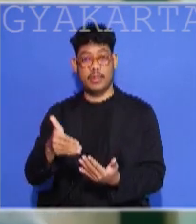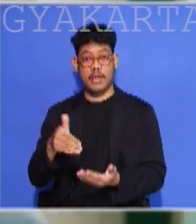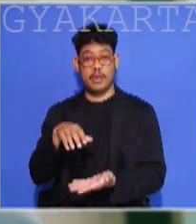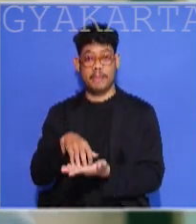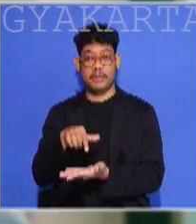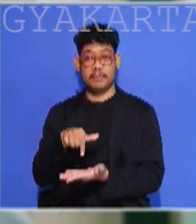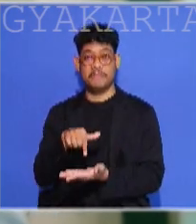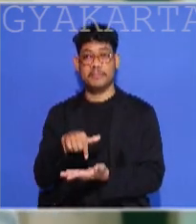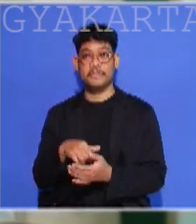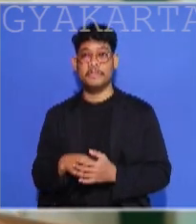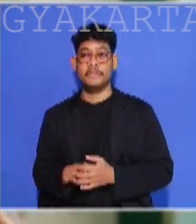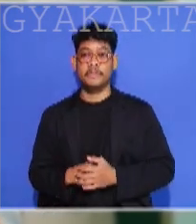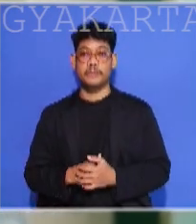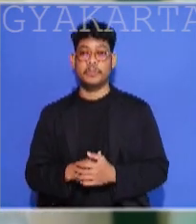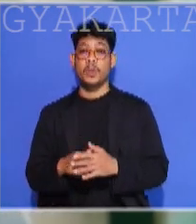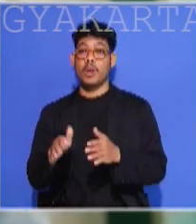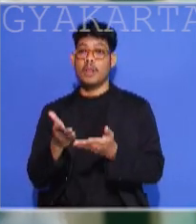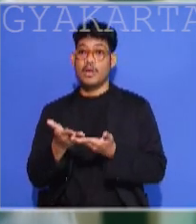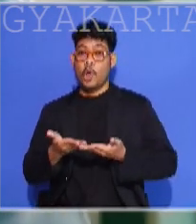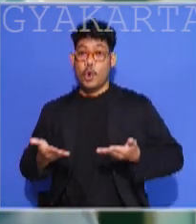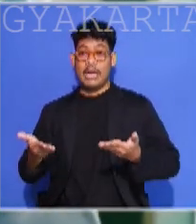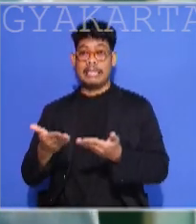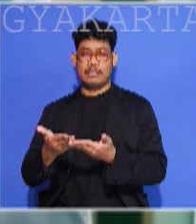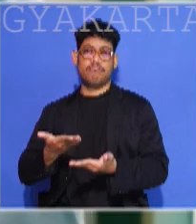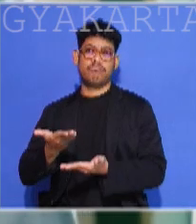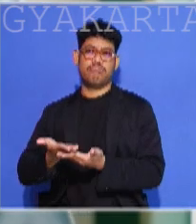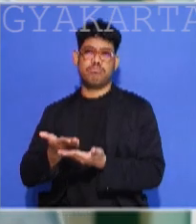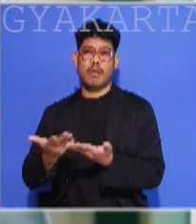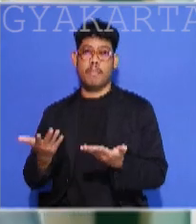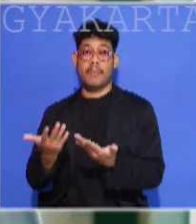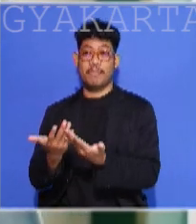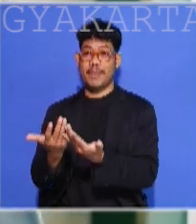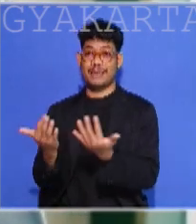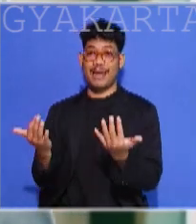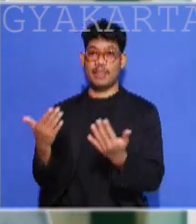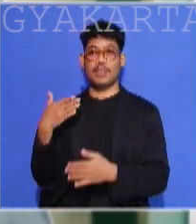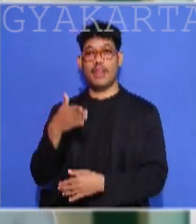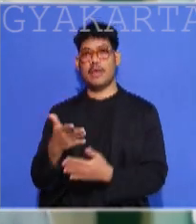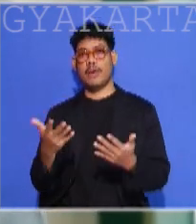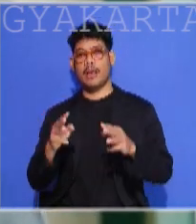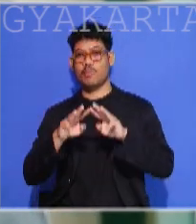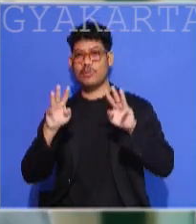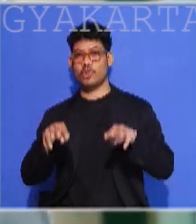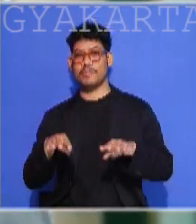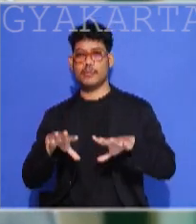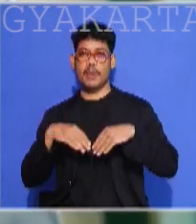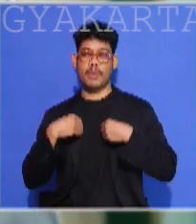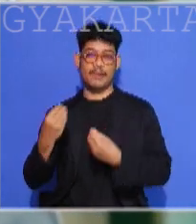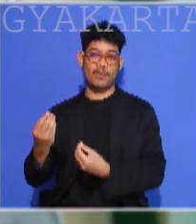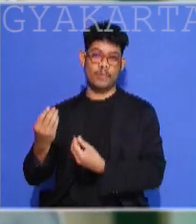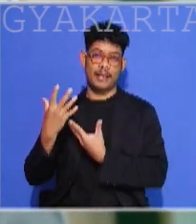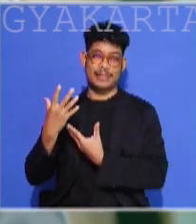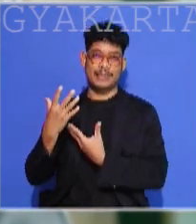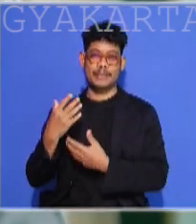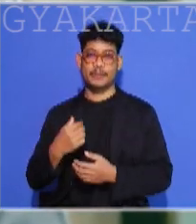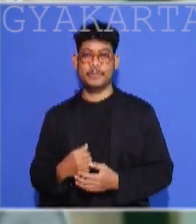sesungguhnya atau yang masih hidup di masyarakat itu mereka datang dulu ke museum ini mendapatkan informasi-informasi yang beri